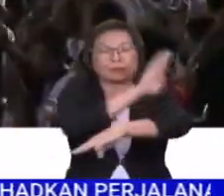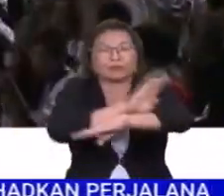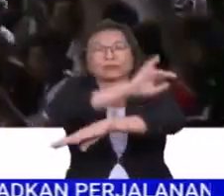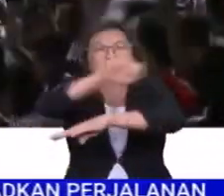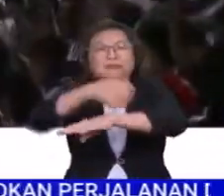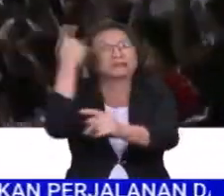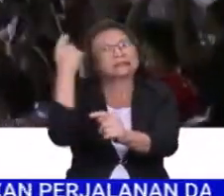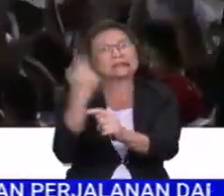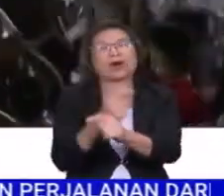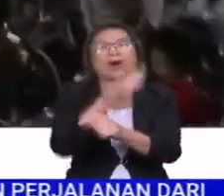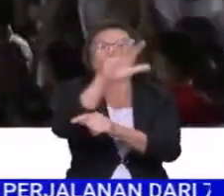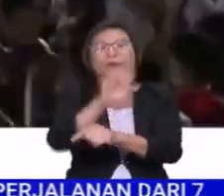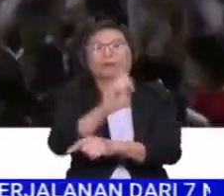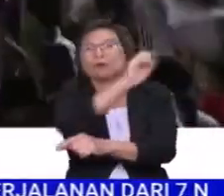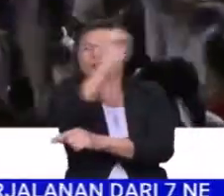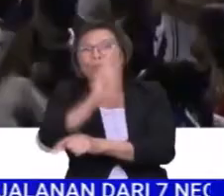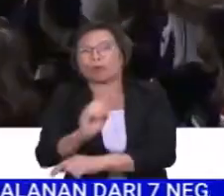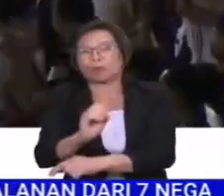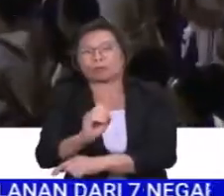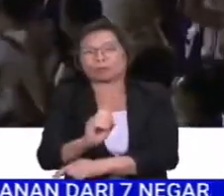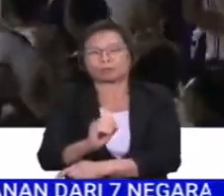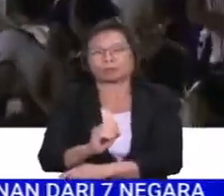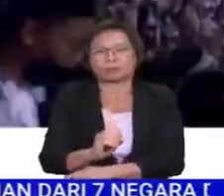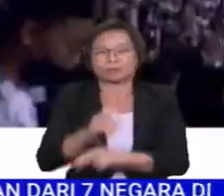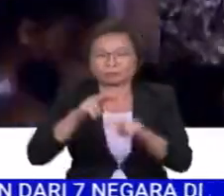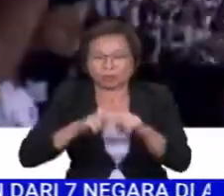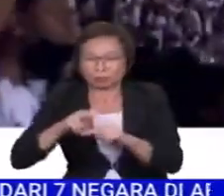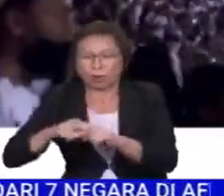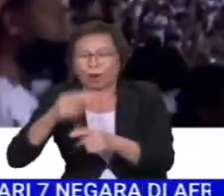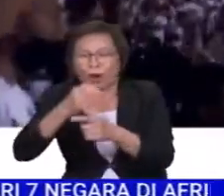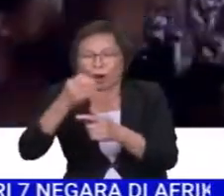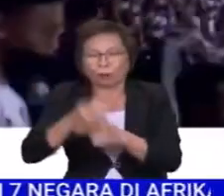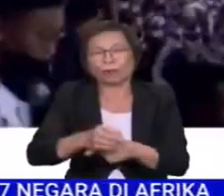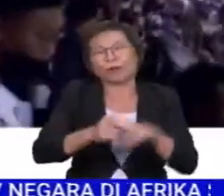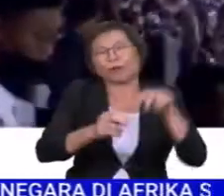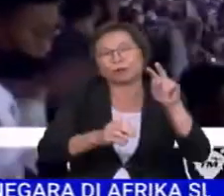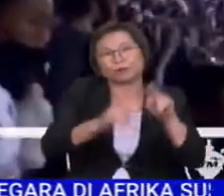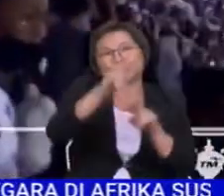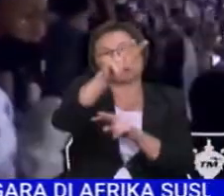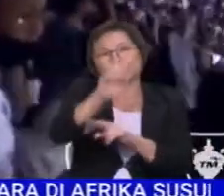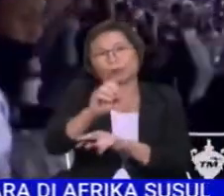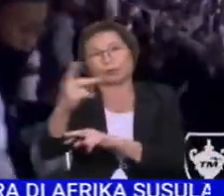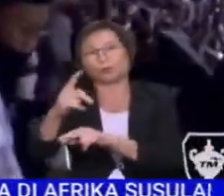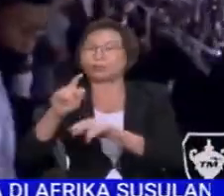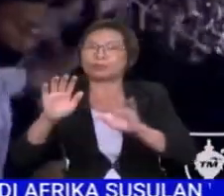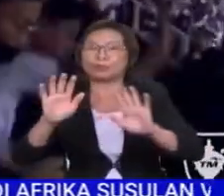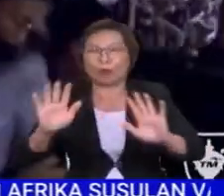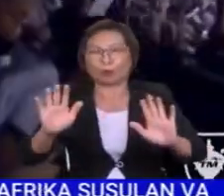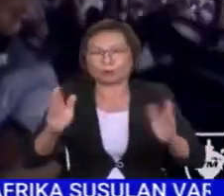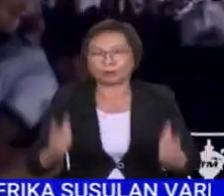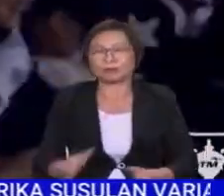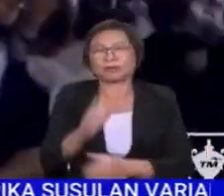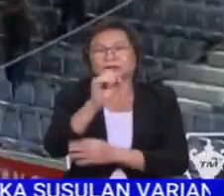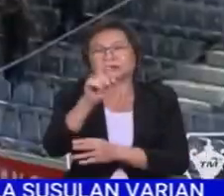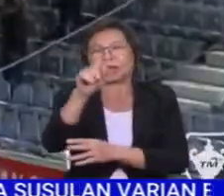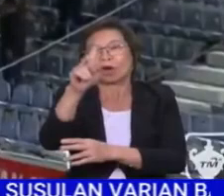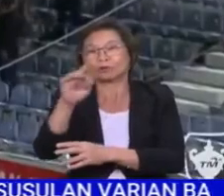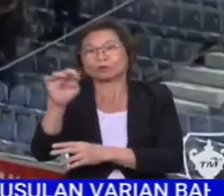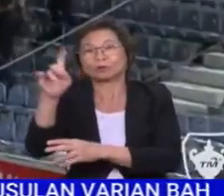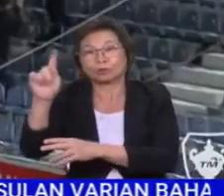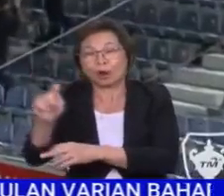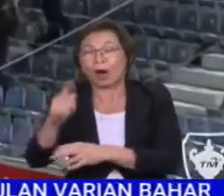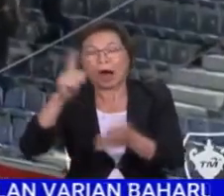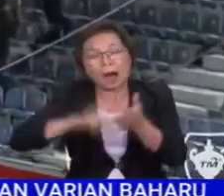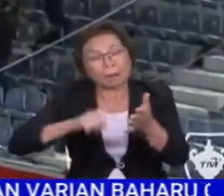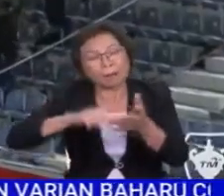kekal yaitu 50 peratus capacity tempat duduk atau 20.000 orang tambah sword Semarang perubahan